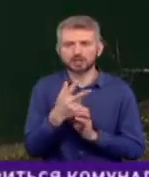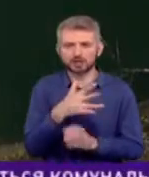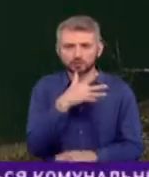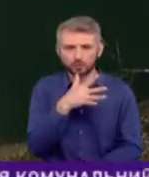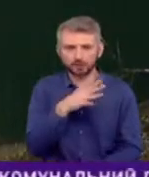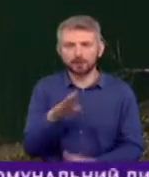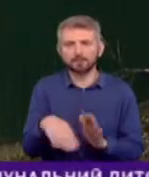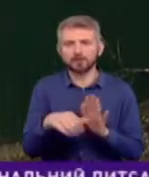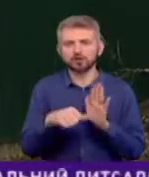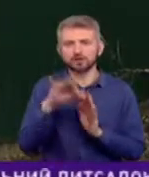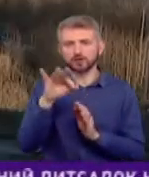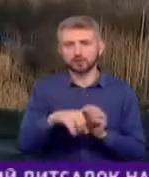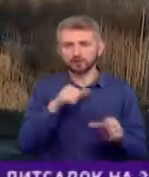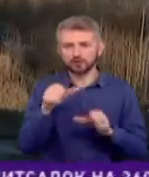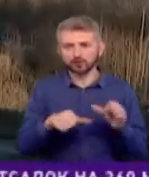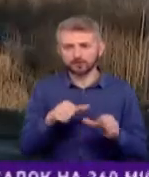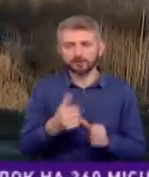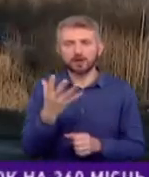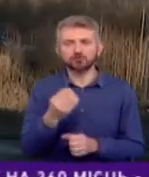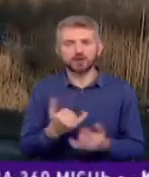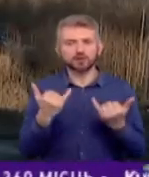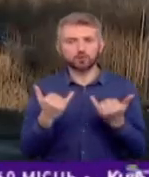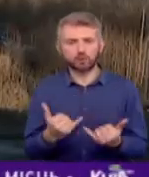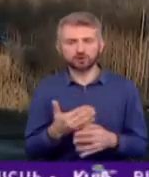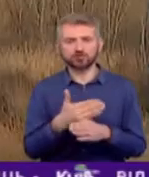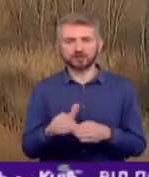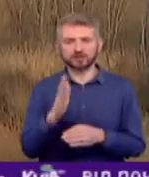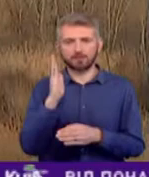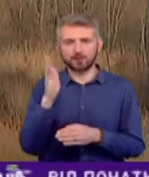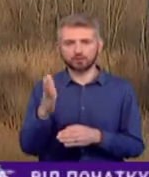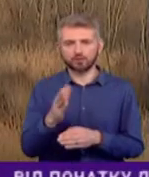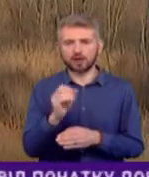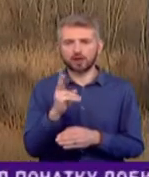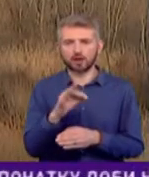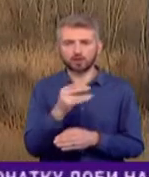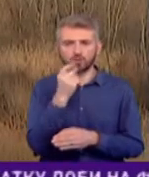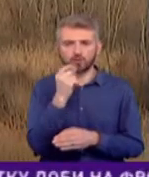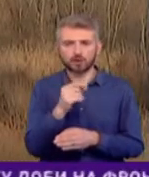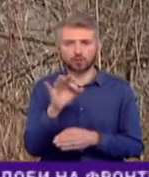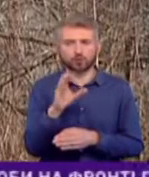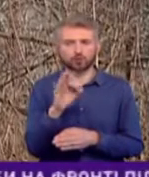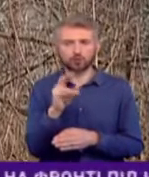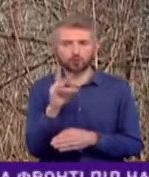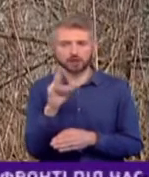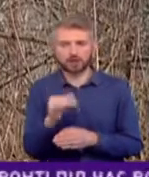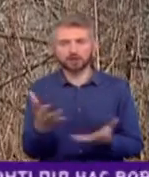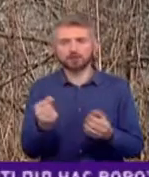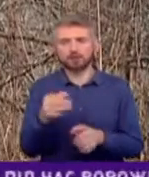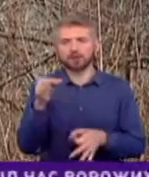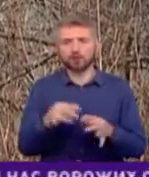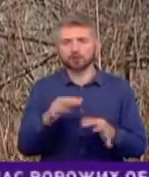років під 6% річних. А ще сьогодні частина майбутнього екопарку Осокорки отримала природно-заповідний